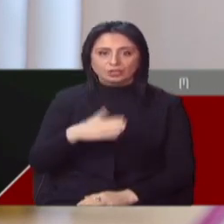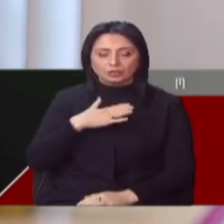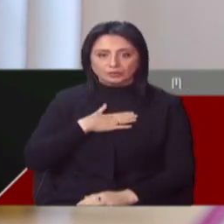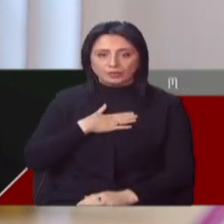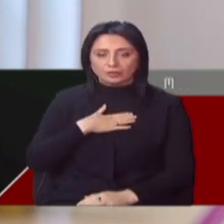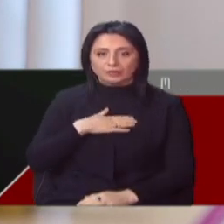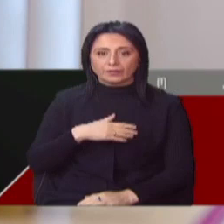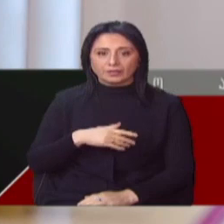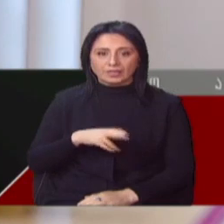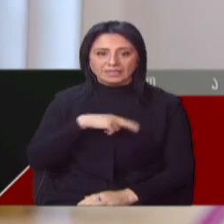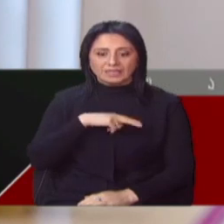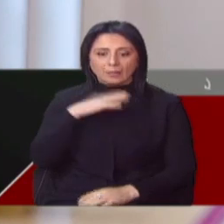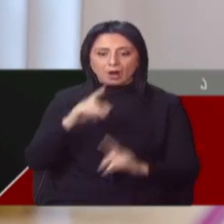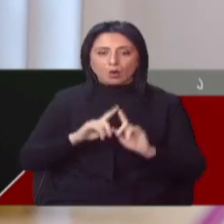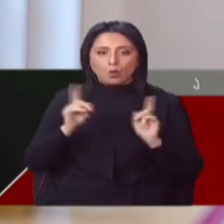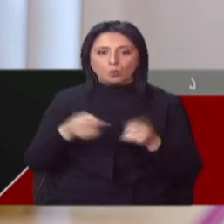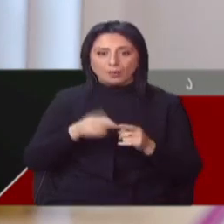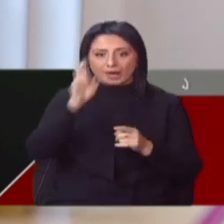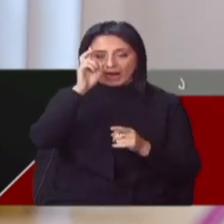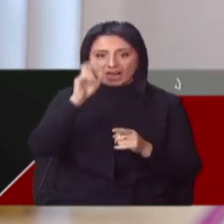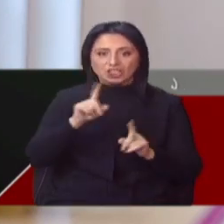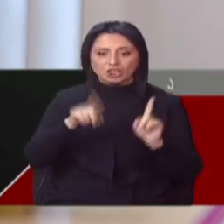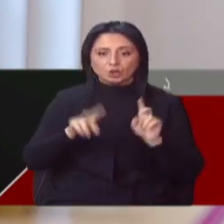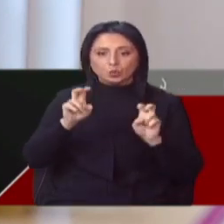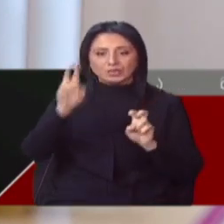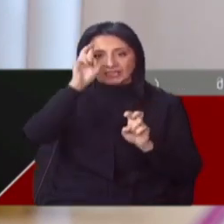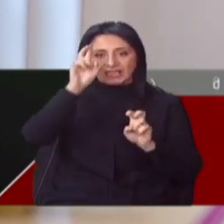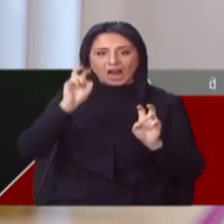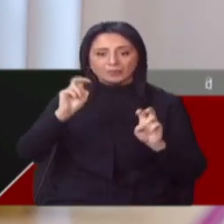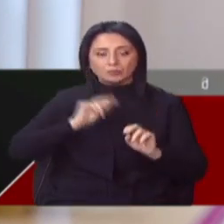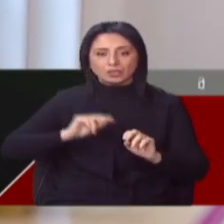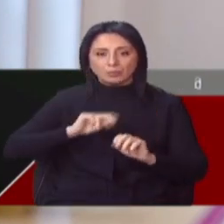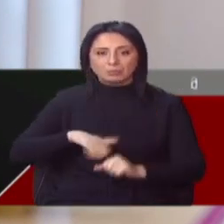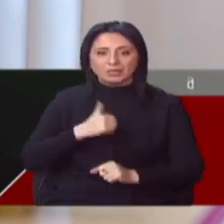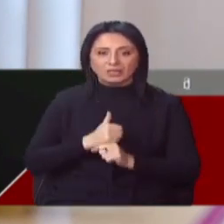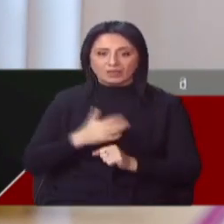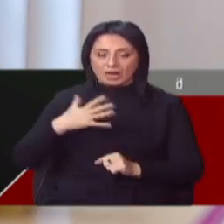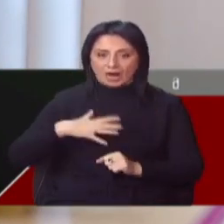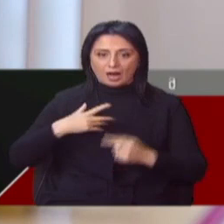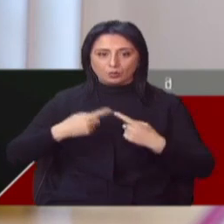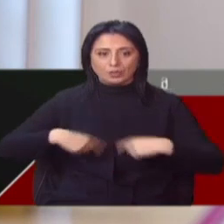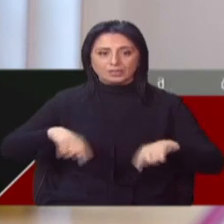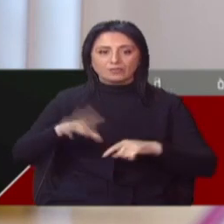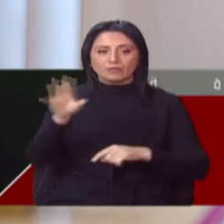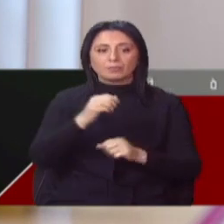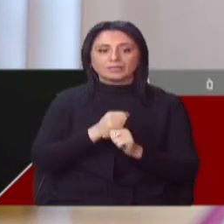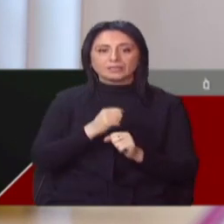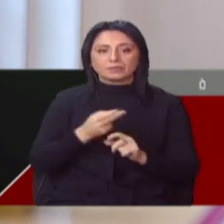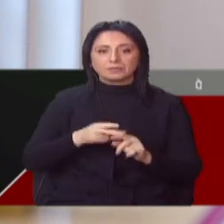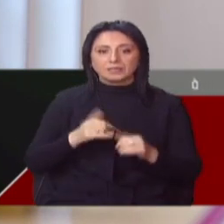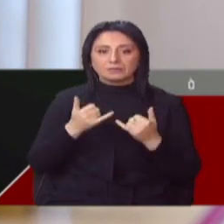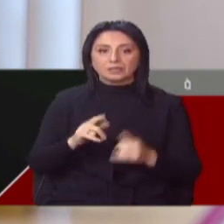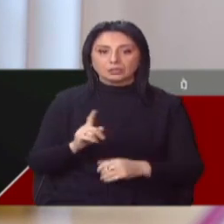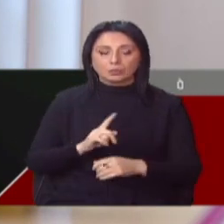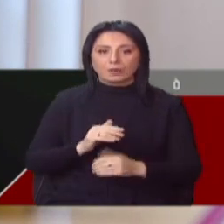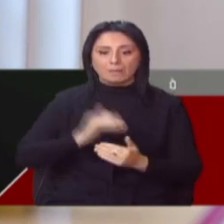ჩვენ საპარლამენტო უმრავლესობა ხელისუფლება ზოგადად სახელმწიფო ინსტიტუტები და ასთავარია ქართული საზოგადოება ყველაფერს გავაკეთებთ იმისათვის